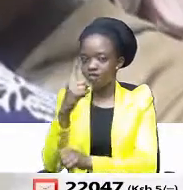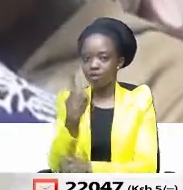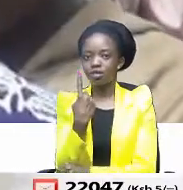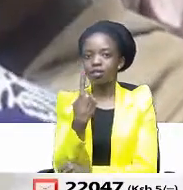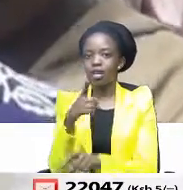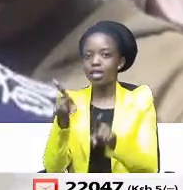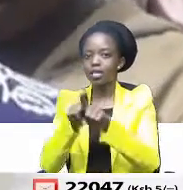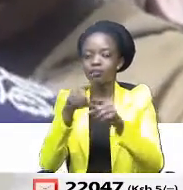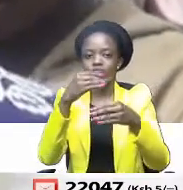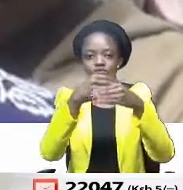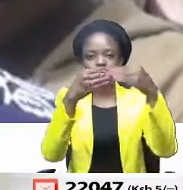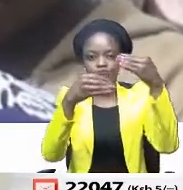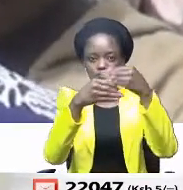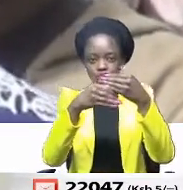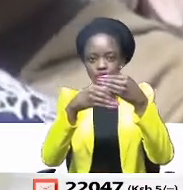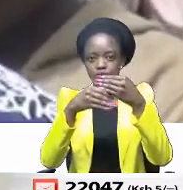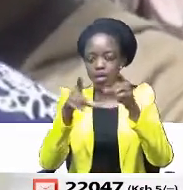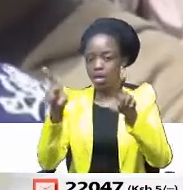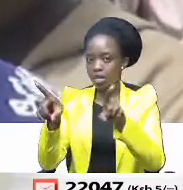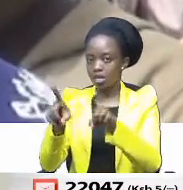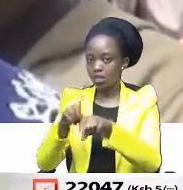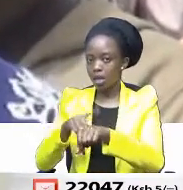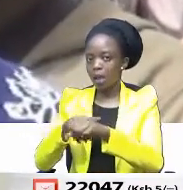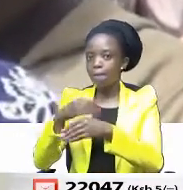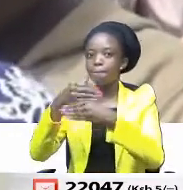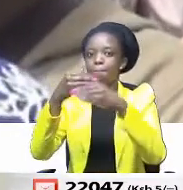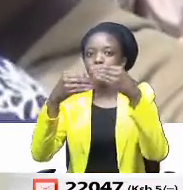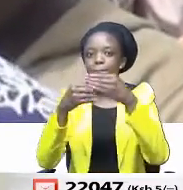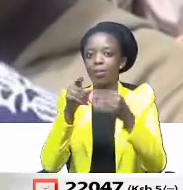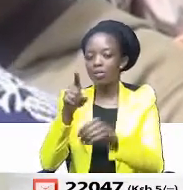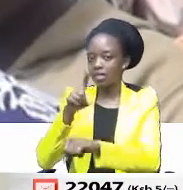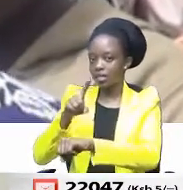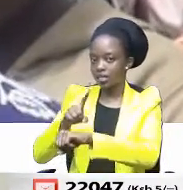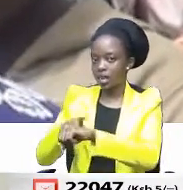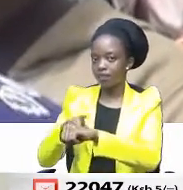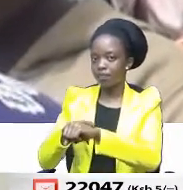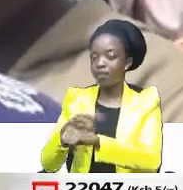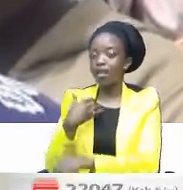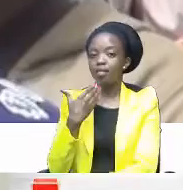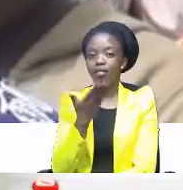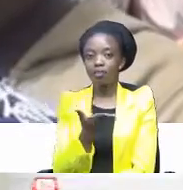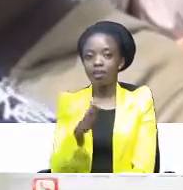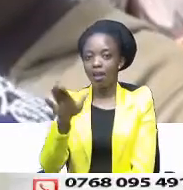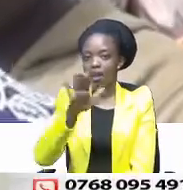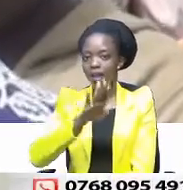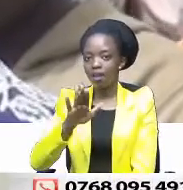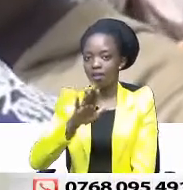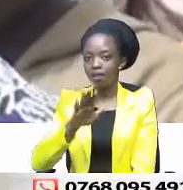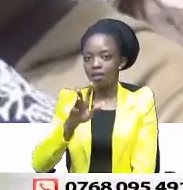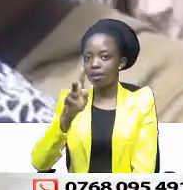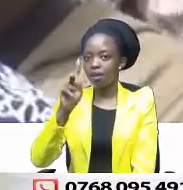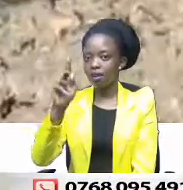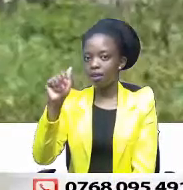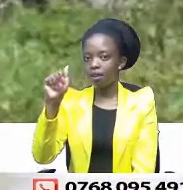pia zijengwe vile vile, wakati wanajenga zile ambazo ziko sehemu ya Kabomboi na